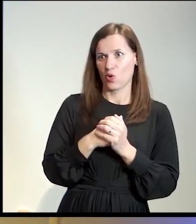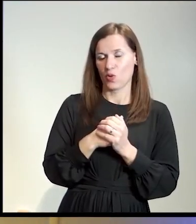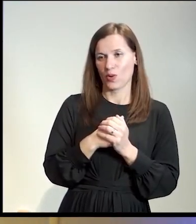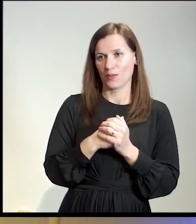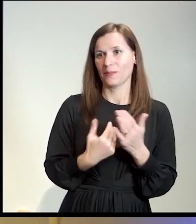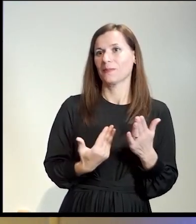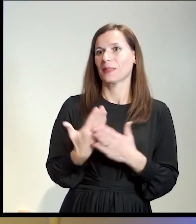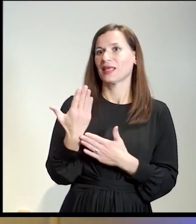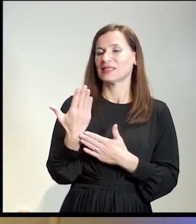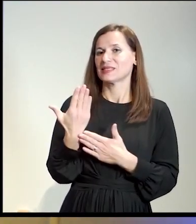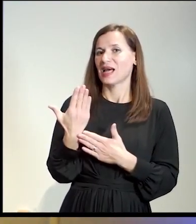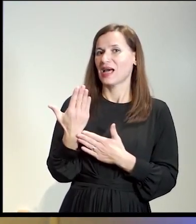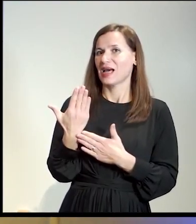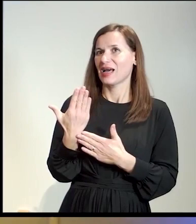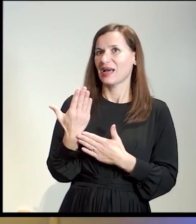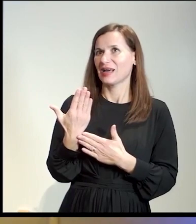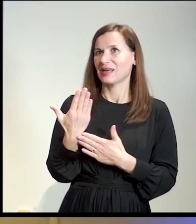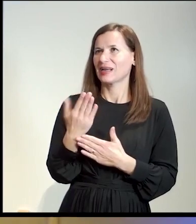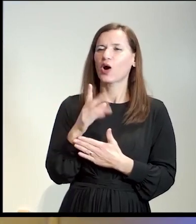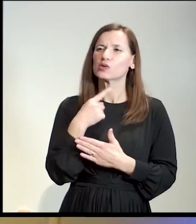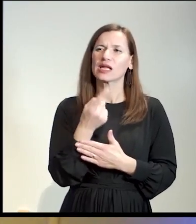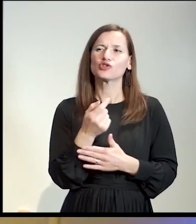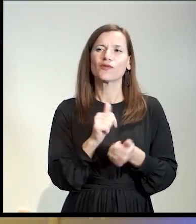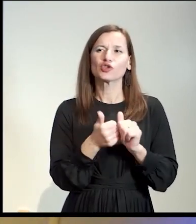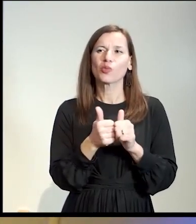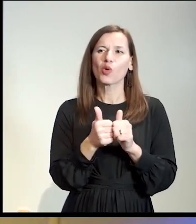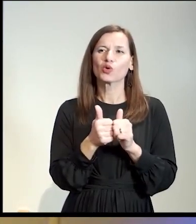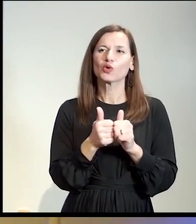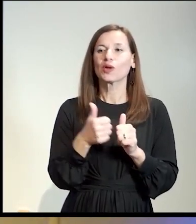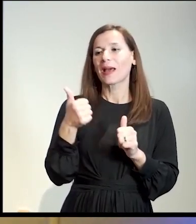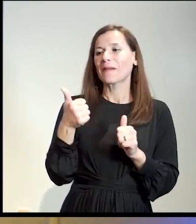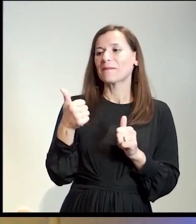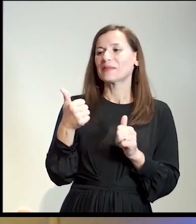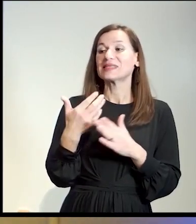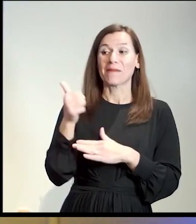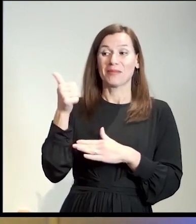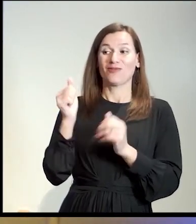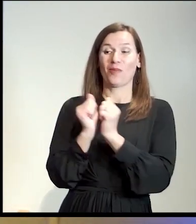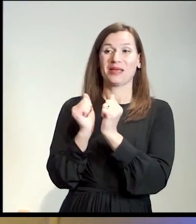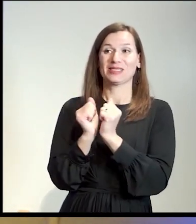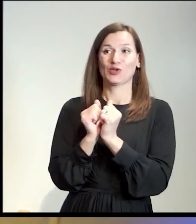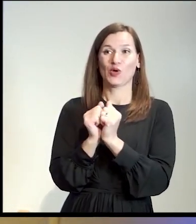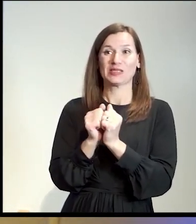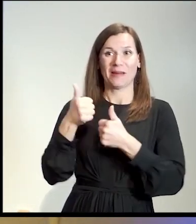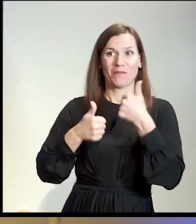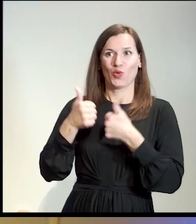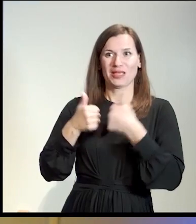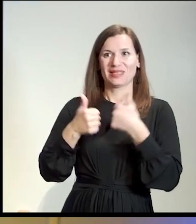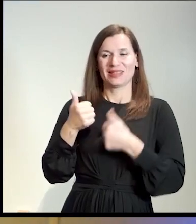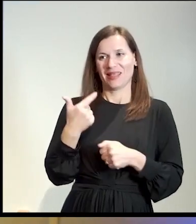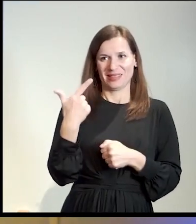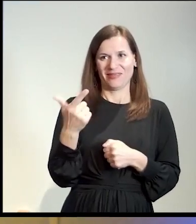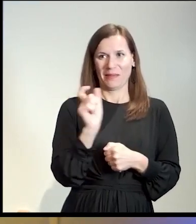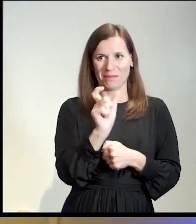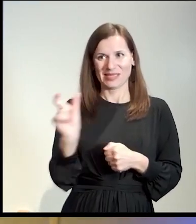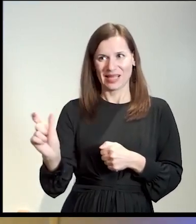Za, kako se reče v športu, za, na prvih dveh mestih, ali za prvo mesto se borita dve besedi